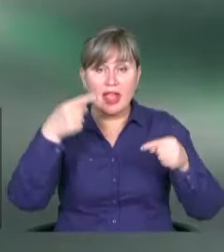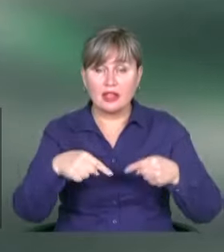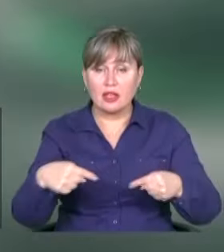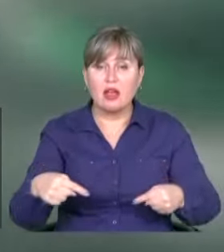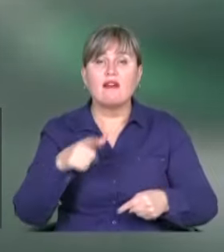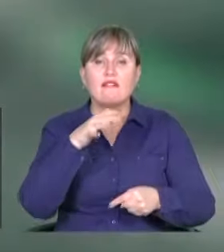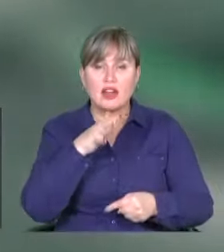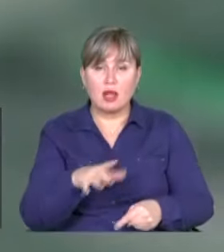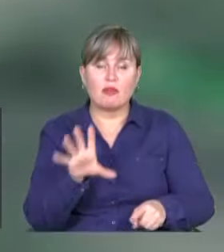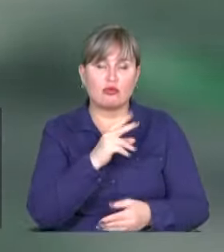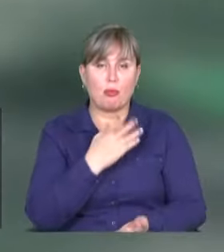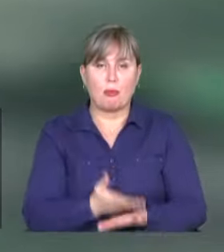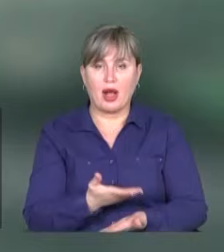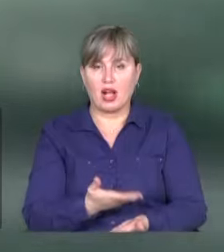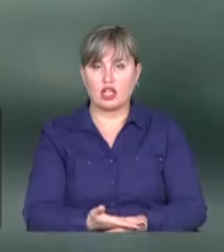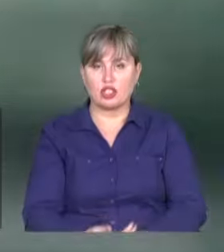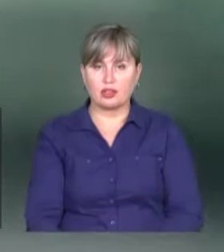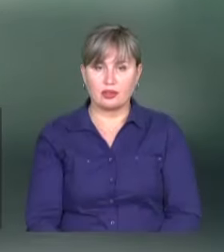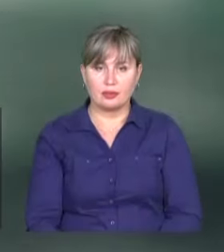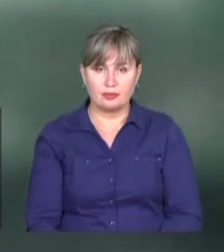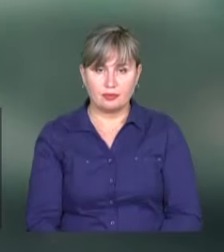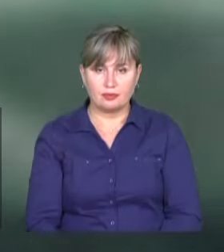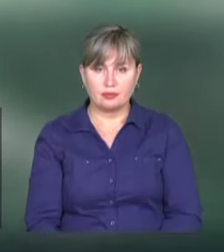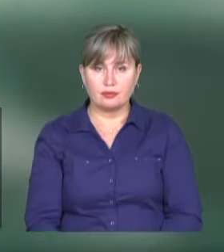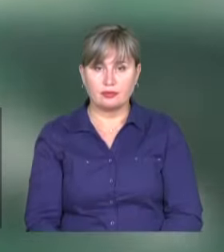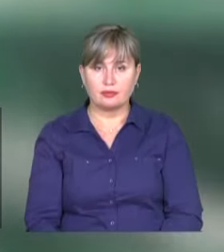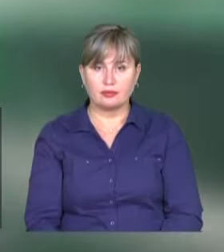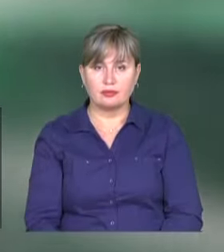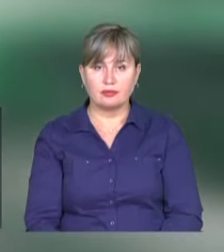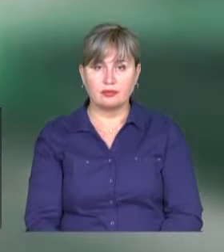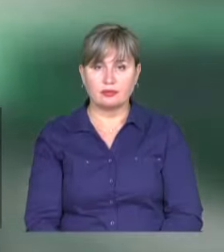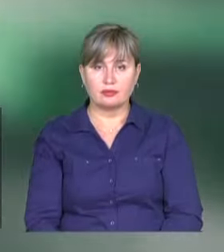время все покажет. Айдана Нураш, Хангельда Ахметханов, телеканал «Алматы».